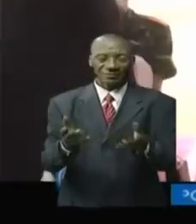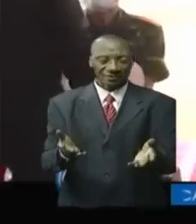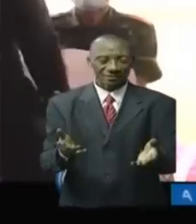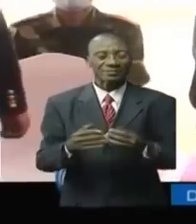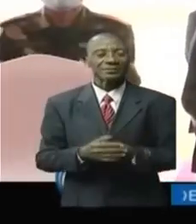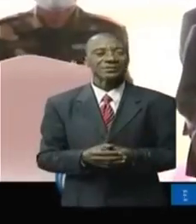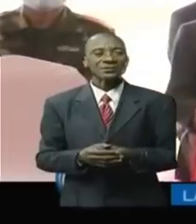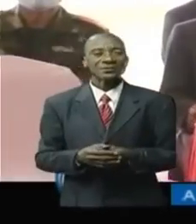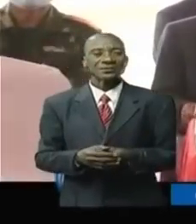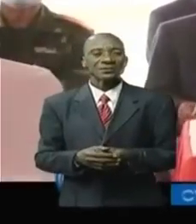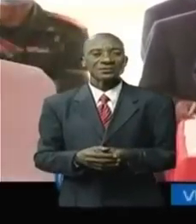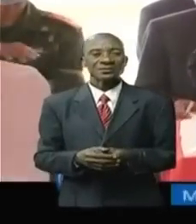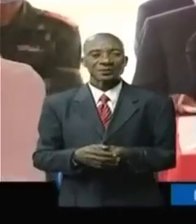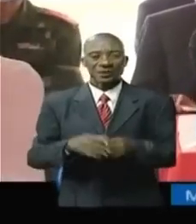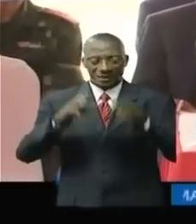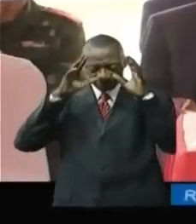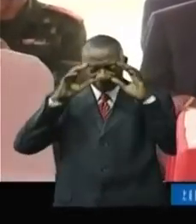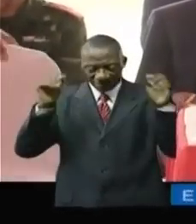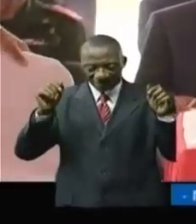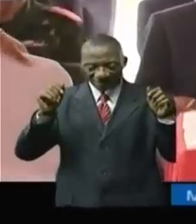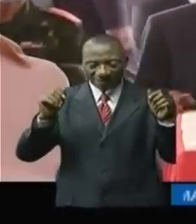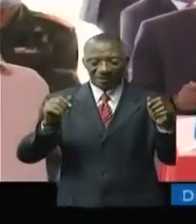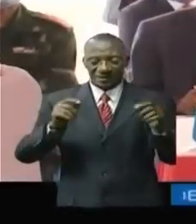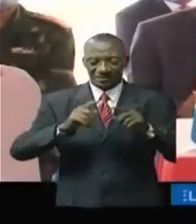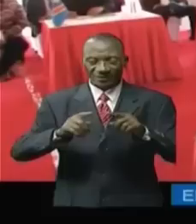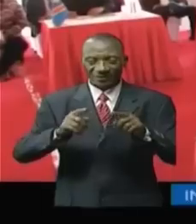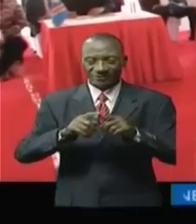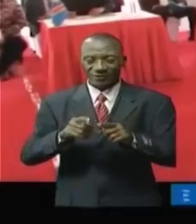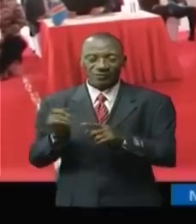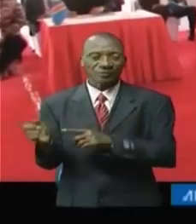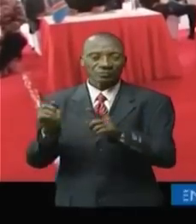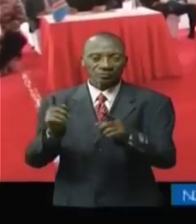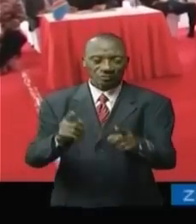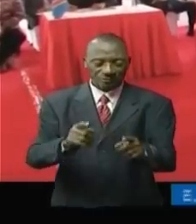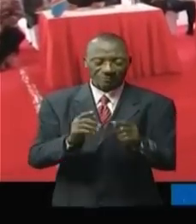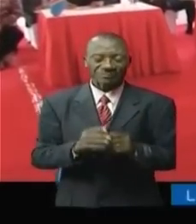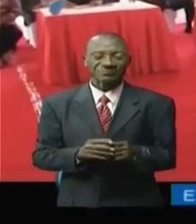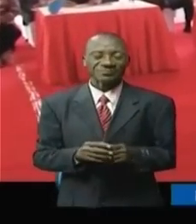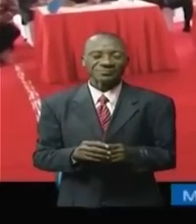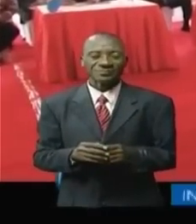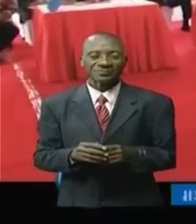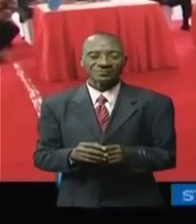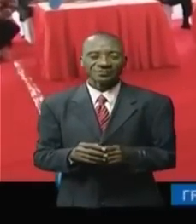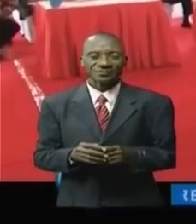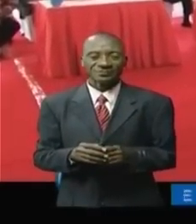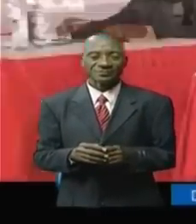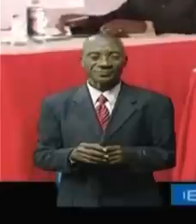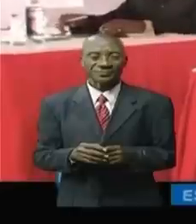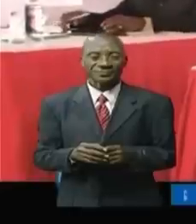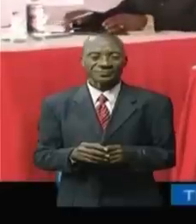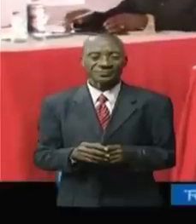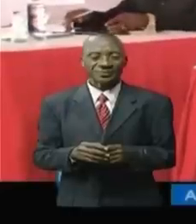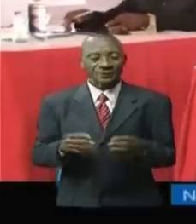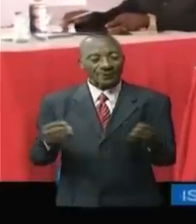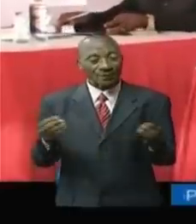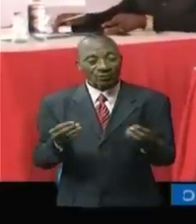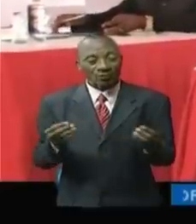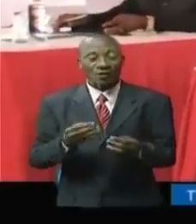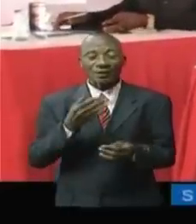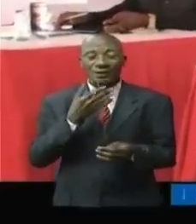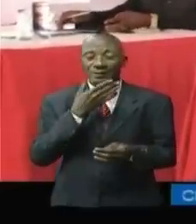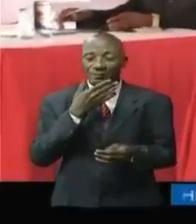six chefs d'État de la communauté de l'Afrique de l'Est ont approuvé les rapports des chefs des armées pour un déploiement imminent de la force